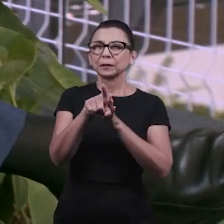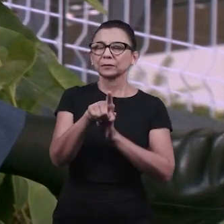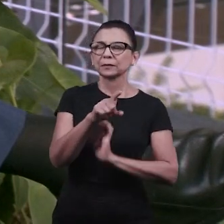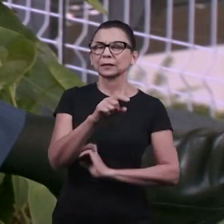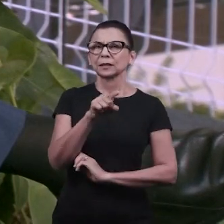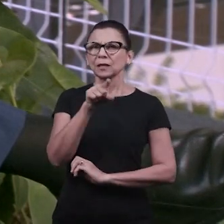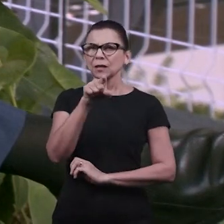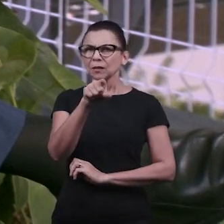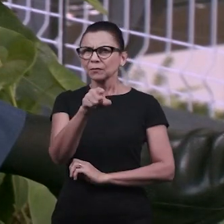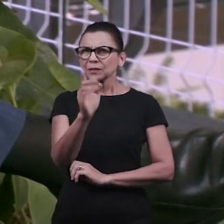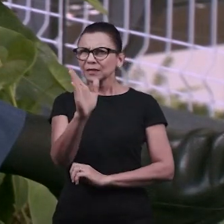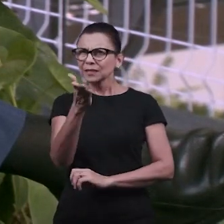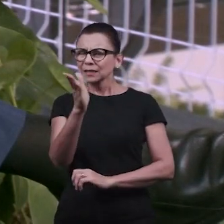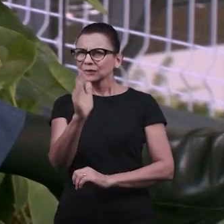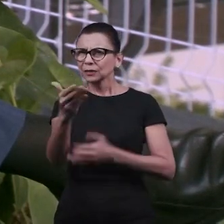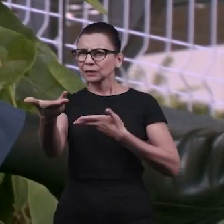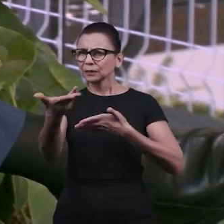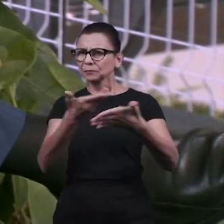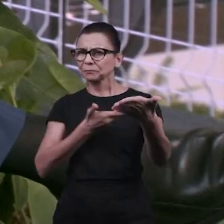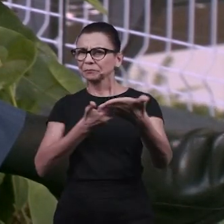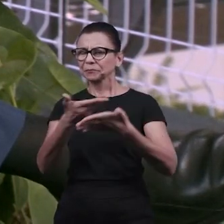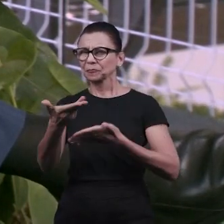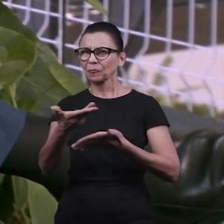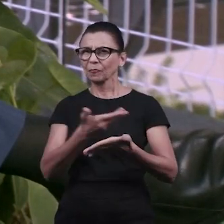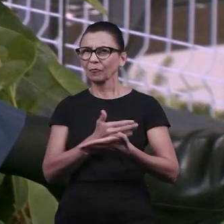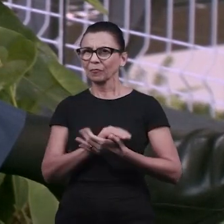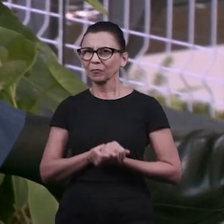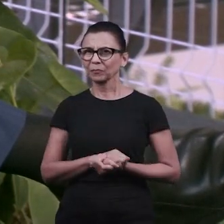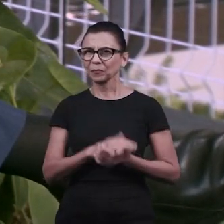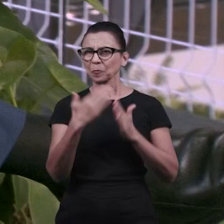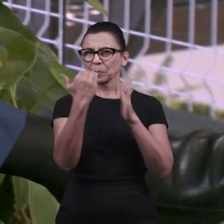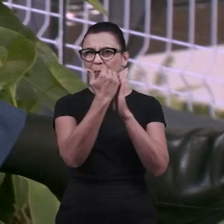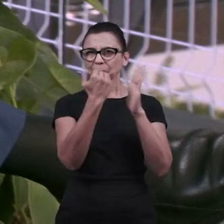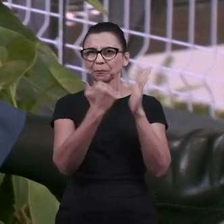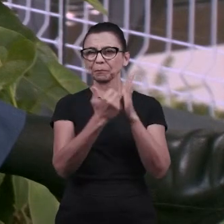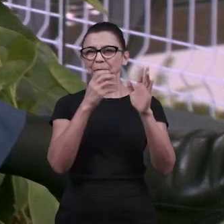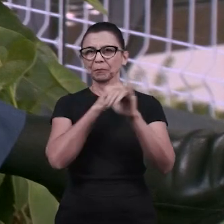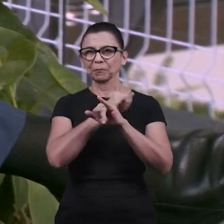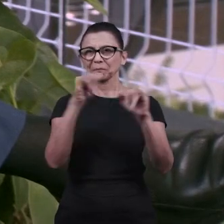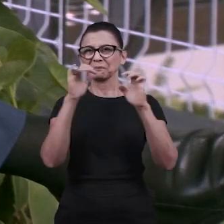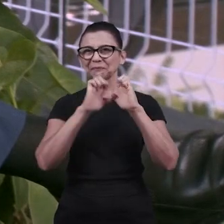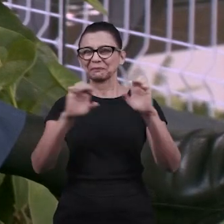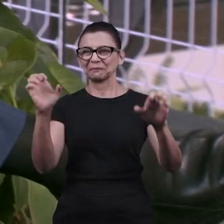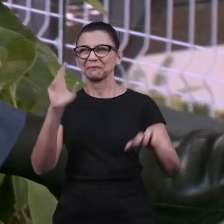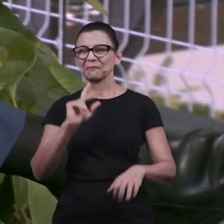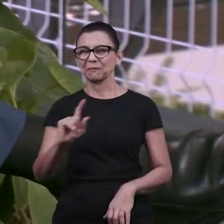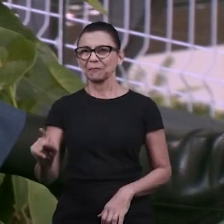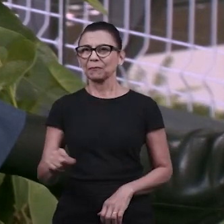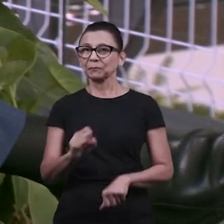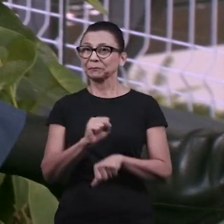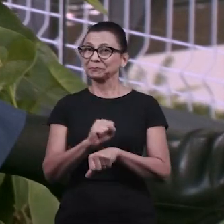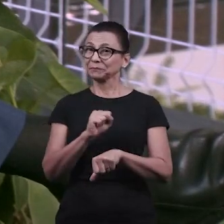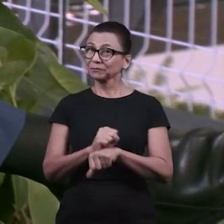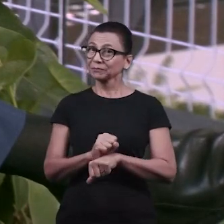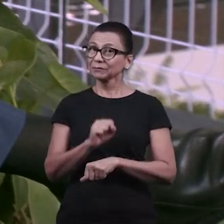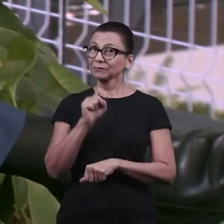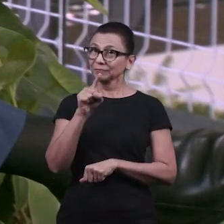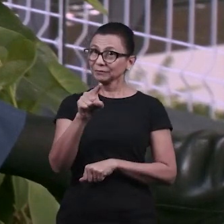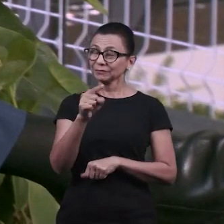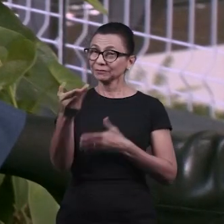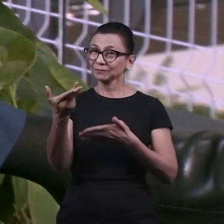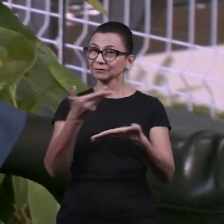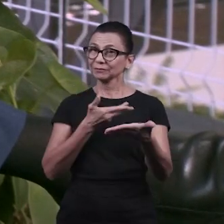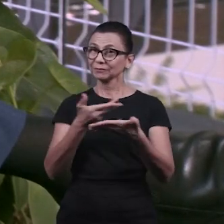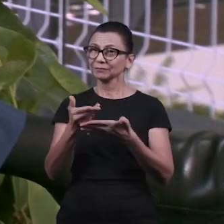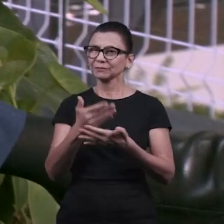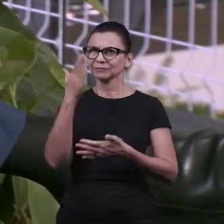Mais maintenant, je veux vous demander si vous avez déjà interagi avec la programmation en annonçant l'Évangile éternel. Nous attendons votre participation. Nous voulons connaître